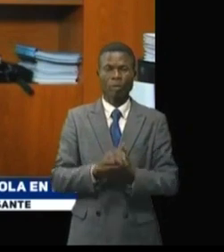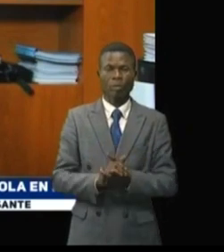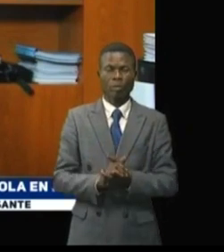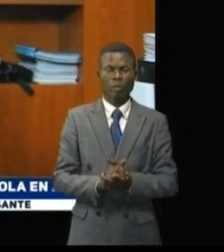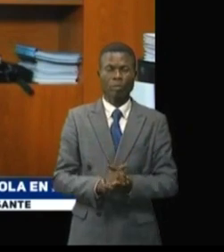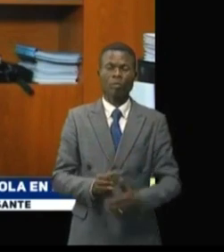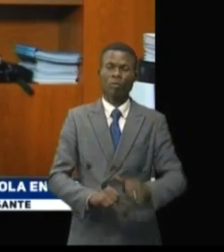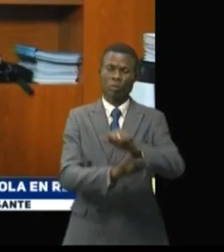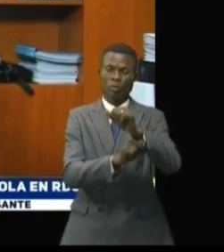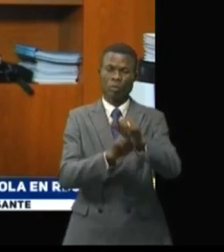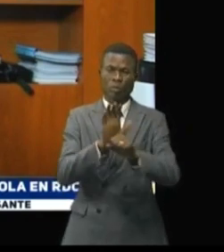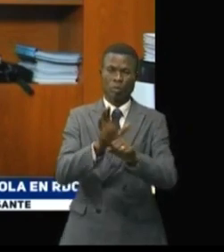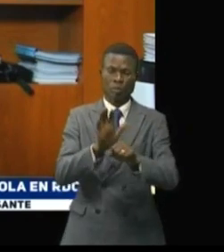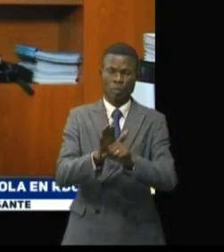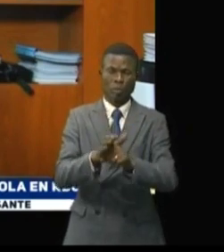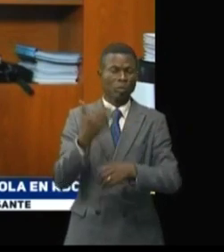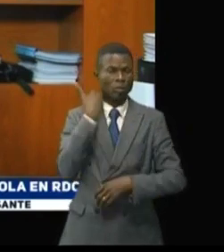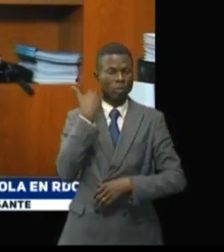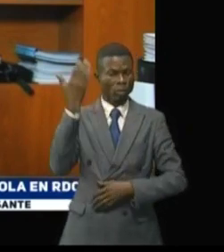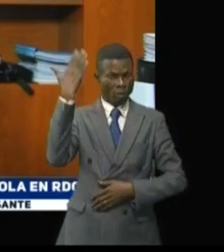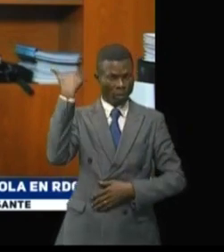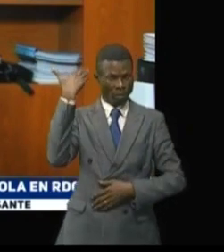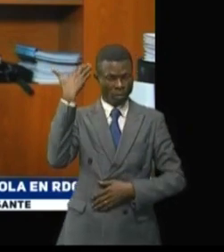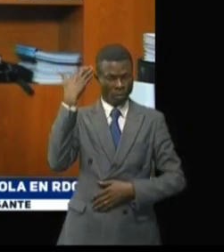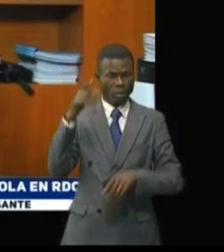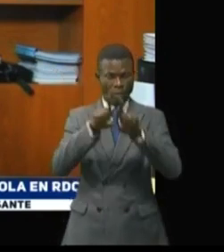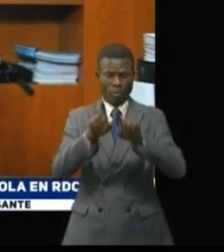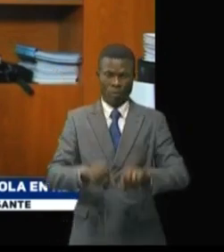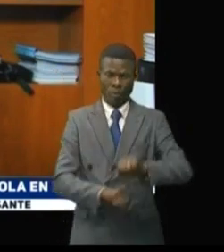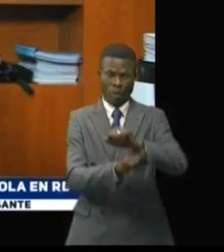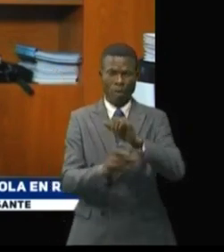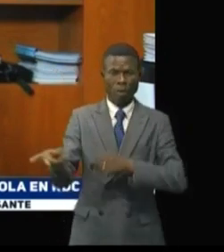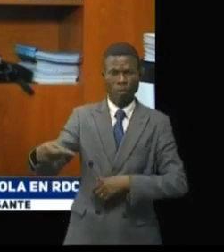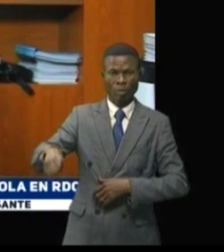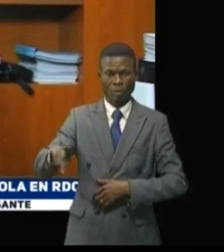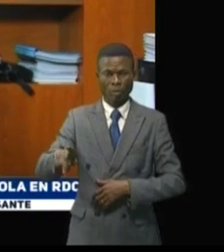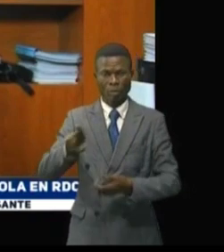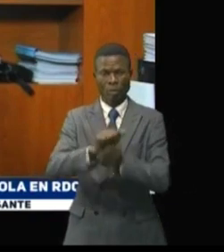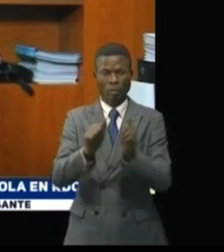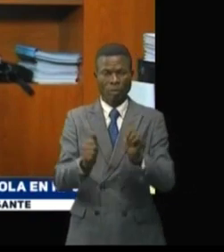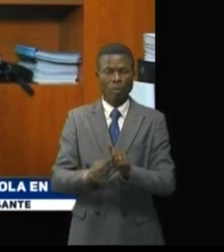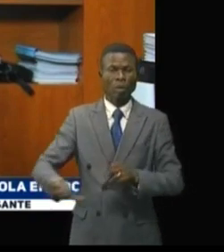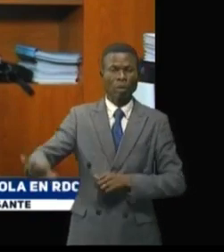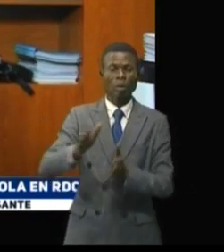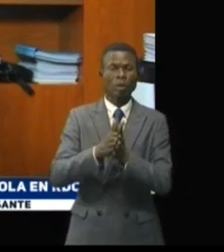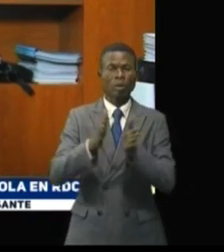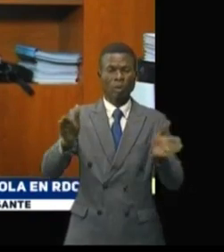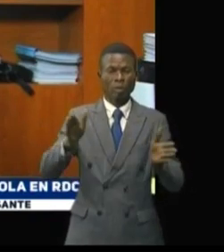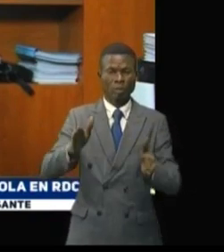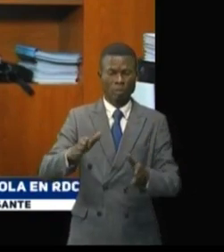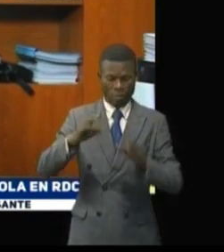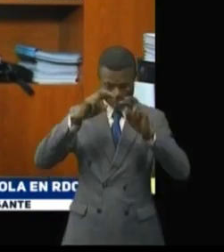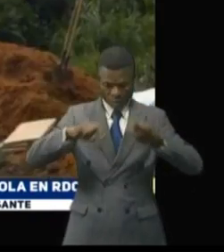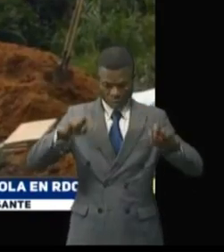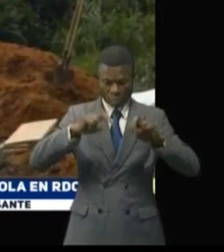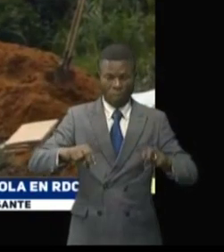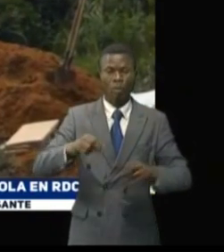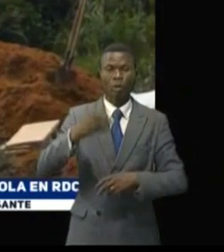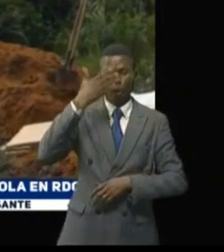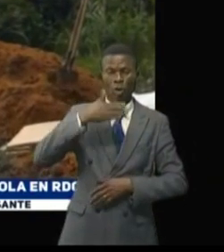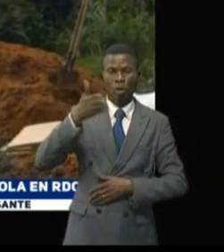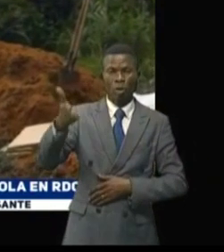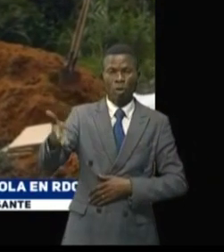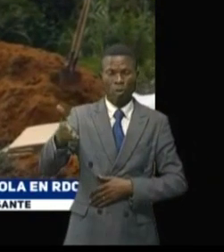aux acquis des précédentes épidémies et l'accompagnement de la province et du niveau national, l'expertise des équipes locales et